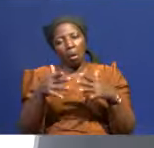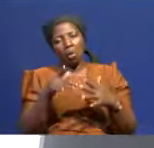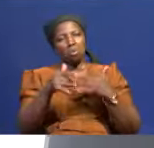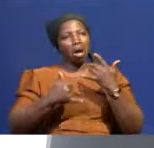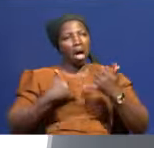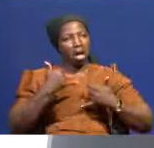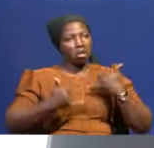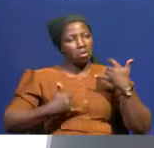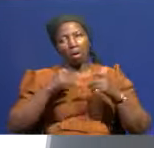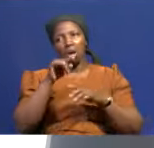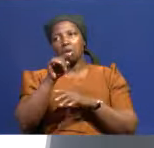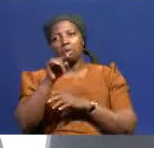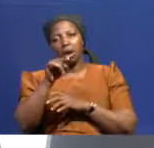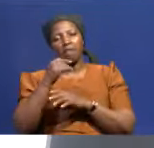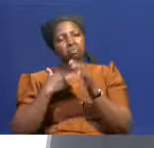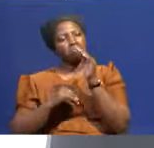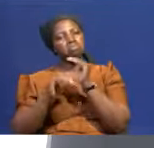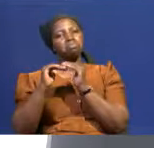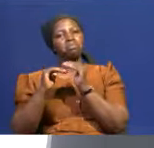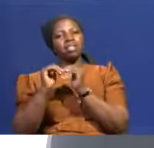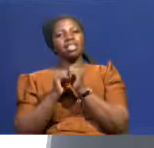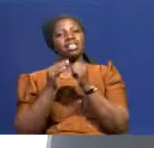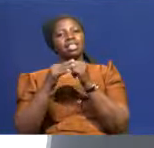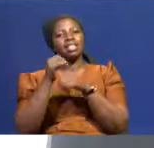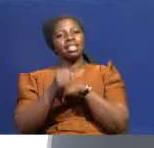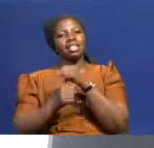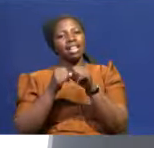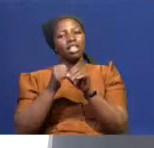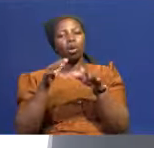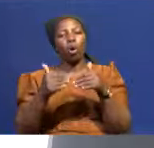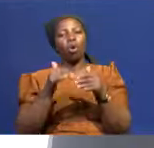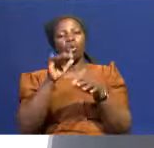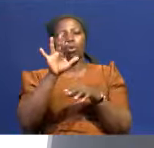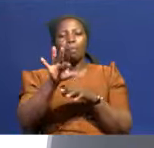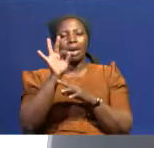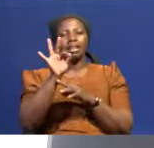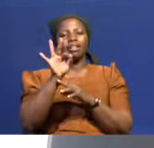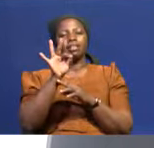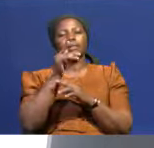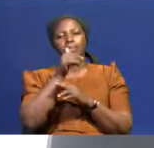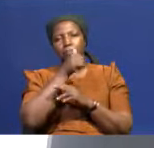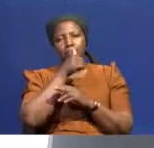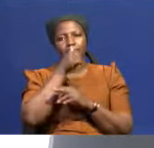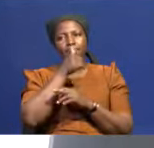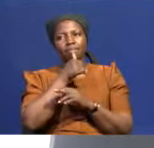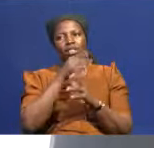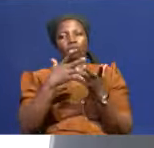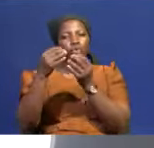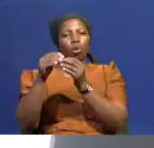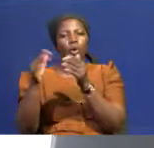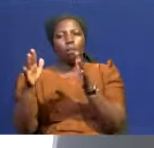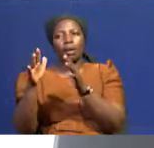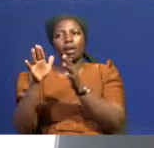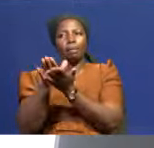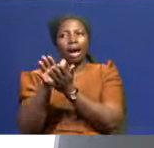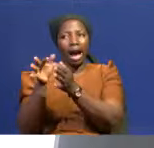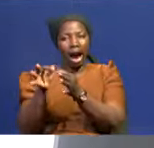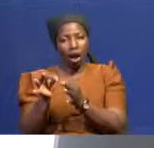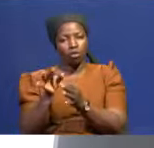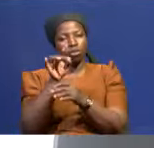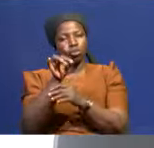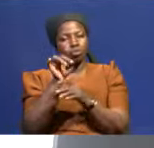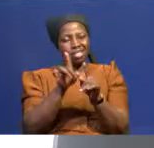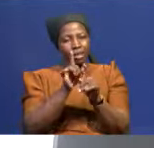years, ama umechukua PIN ndio uende ukafungue bank account. Hiyo PIN, hata kama we ni student na uko nayo,